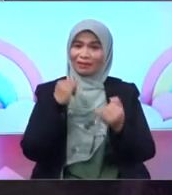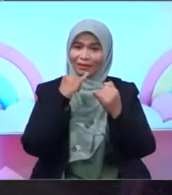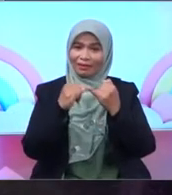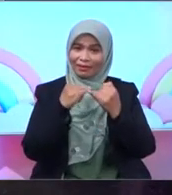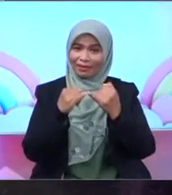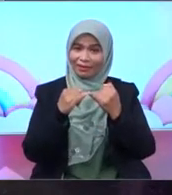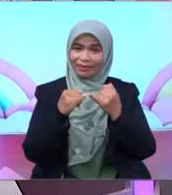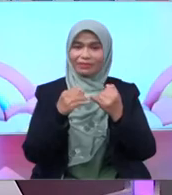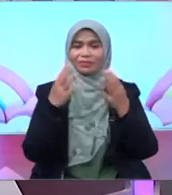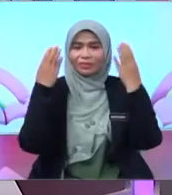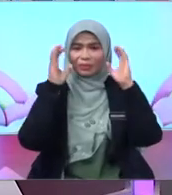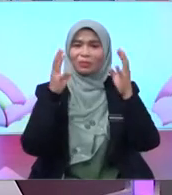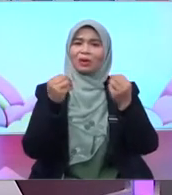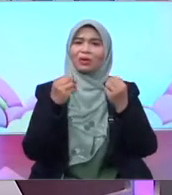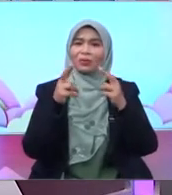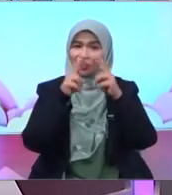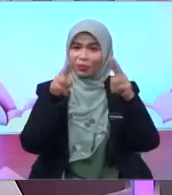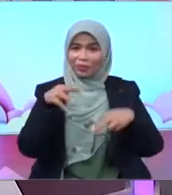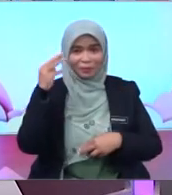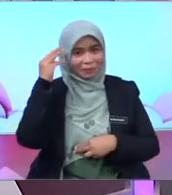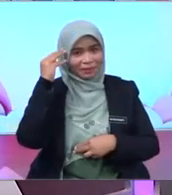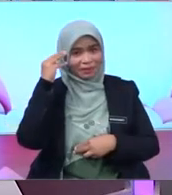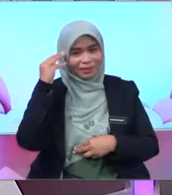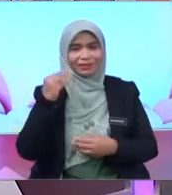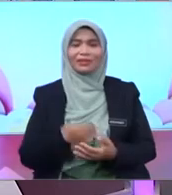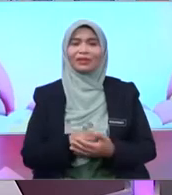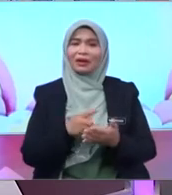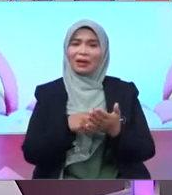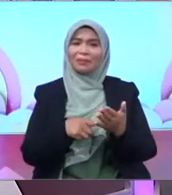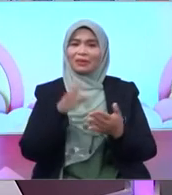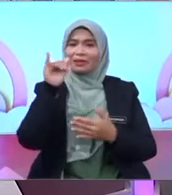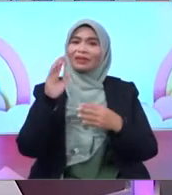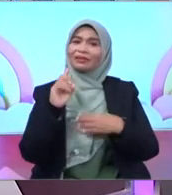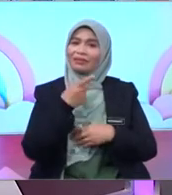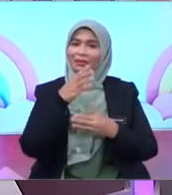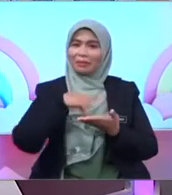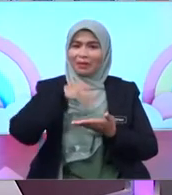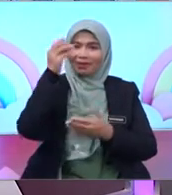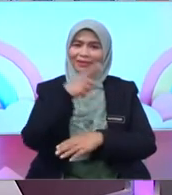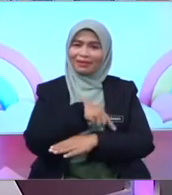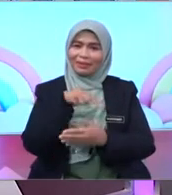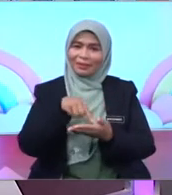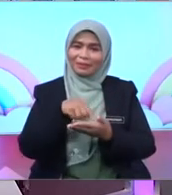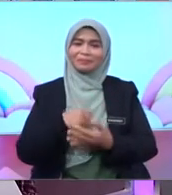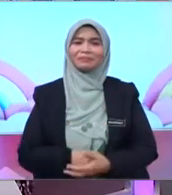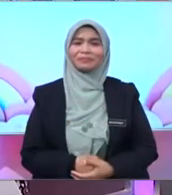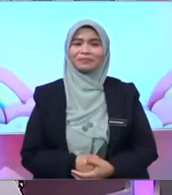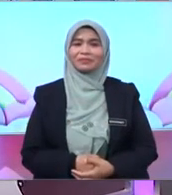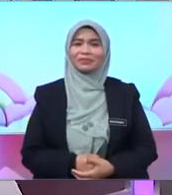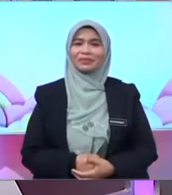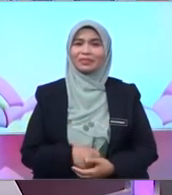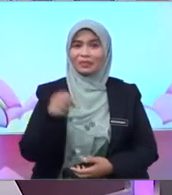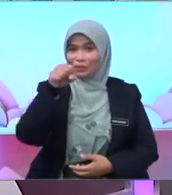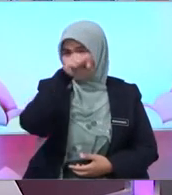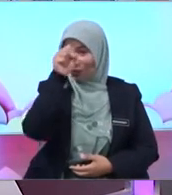Ceko ini uji mindah gembira tentang apa yang kita belajar ini murni miramon dcg Oke soal lah yang cek